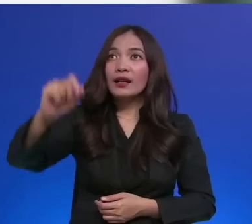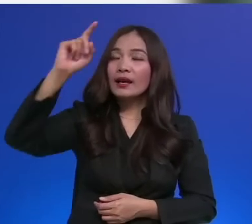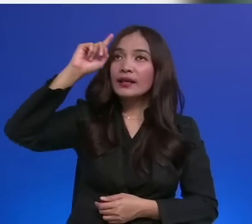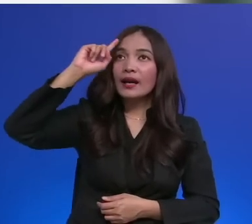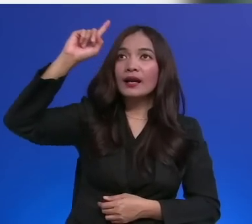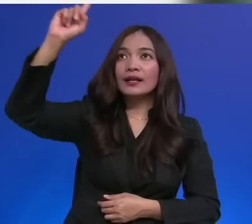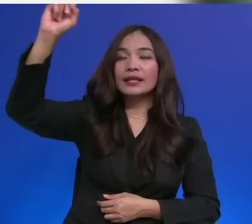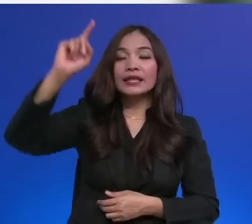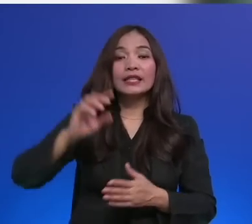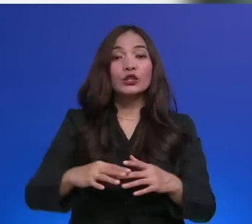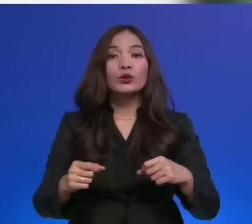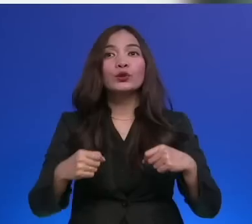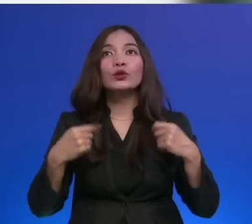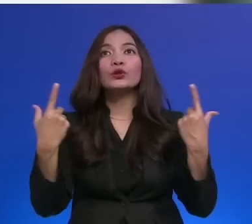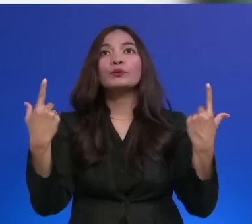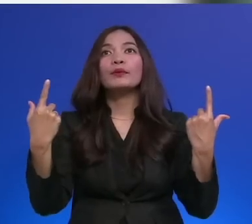Allah yang hidup,